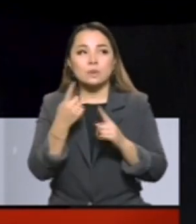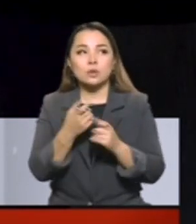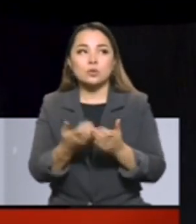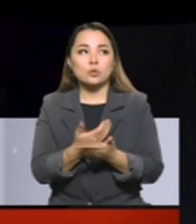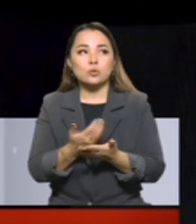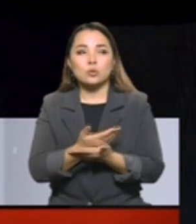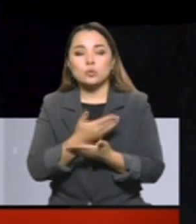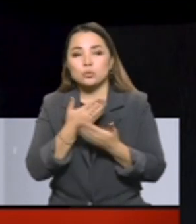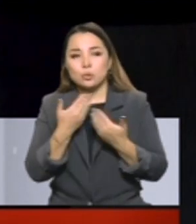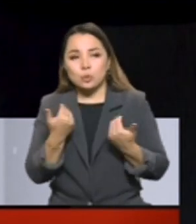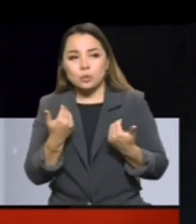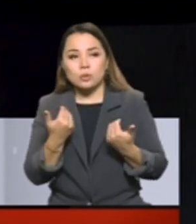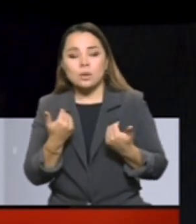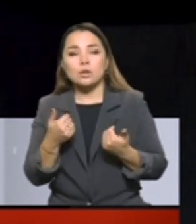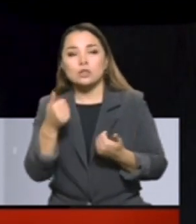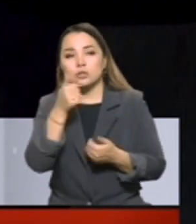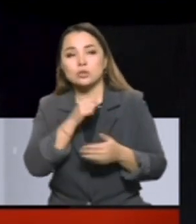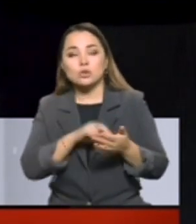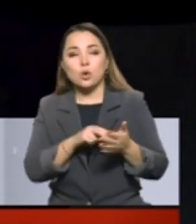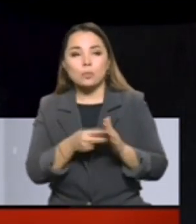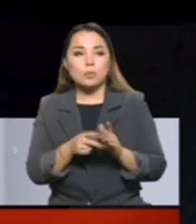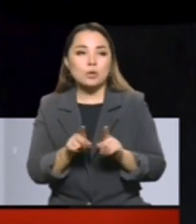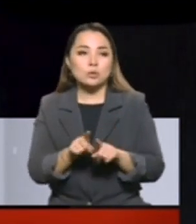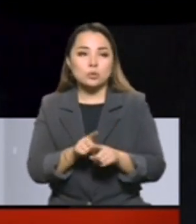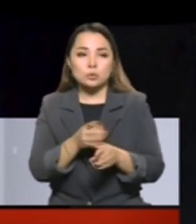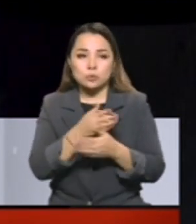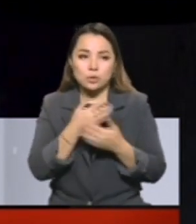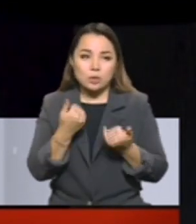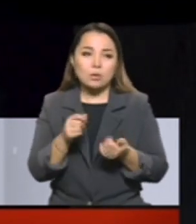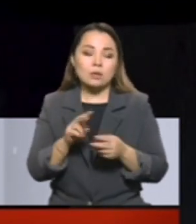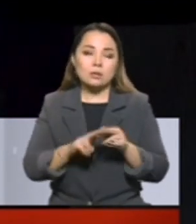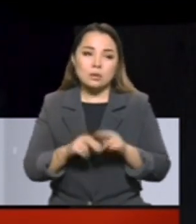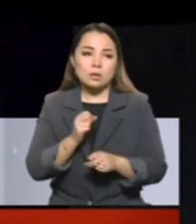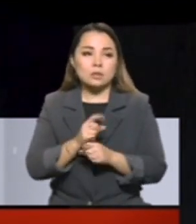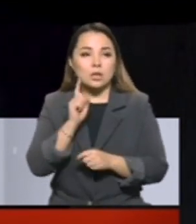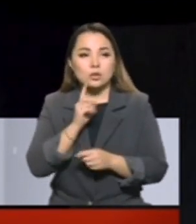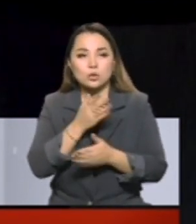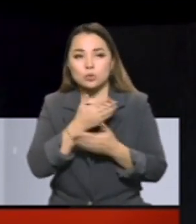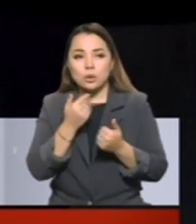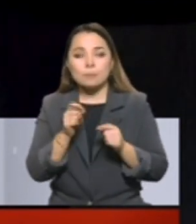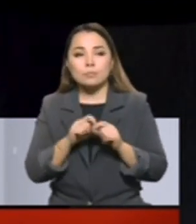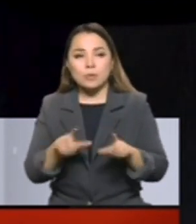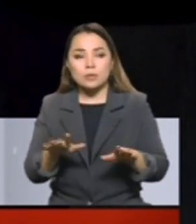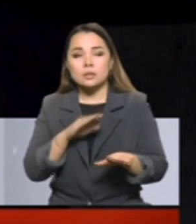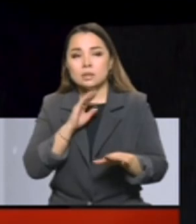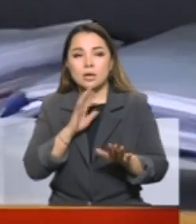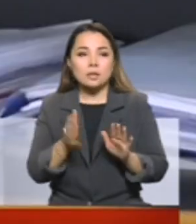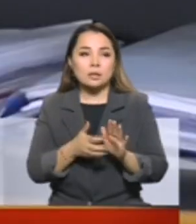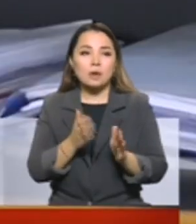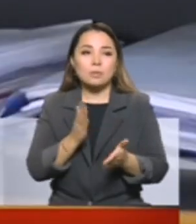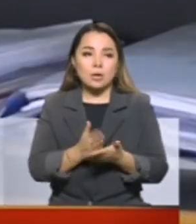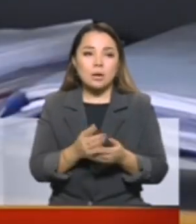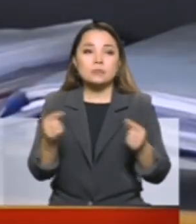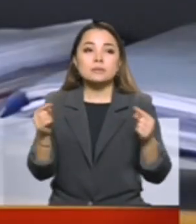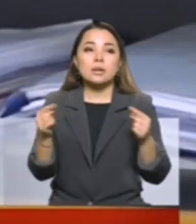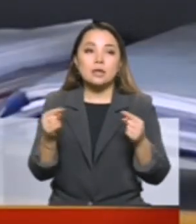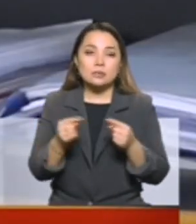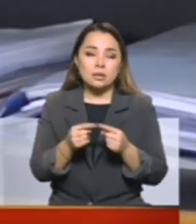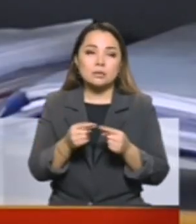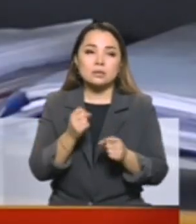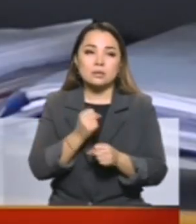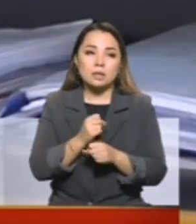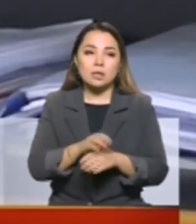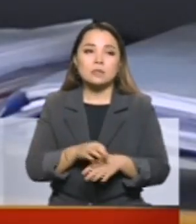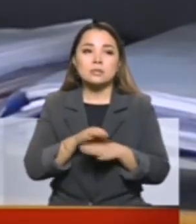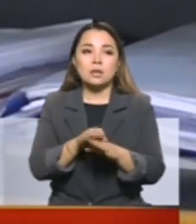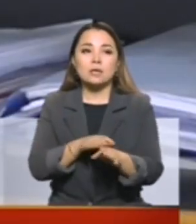жоқ. Яғни жобасы да жоқ, әзірге құрастырылмаған. Бірақ мектеп тапшылығы бар. Нақты тоғытерін осы